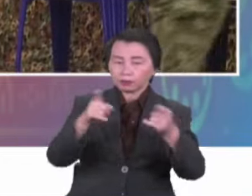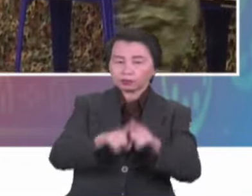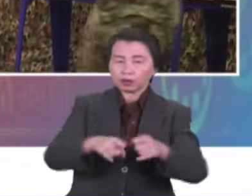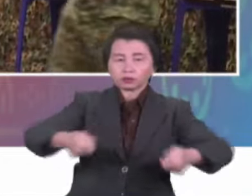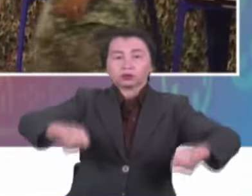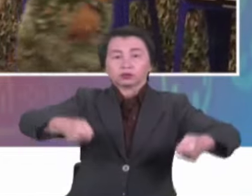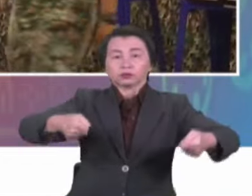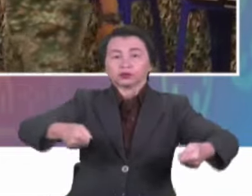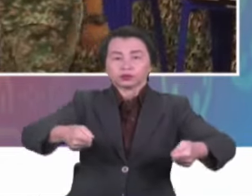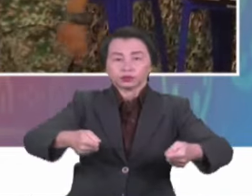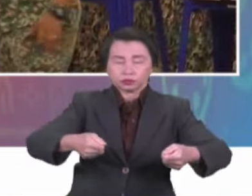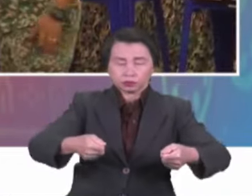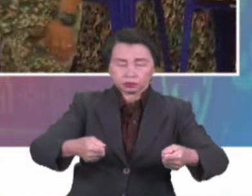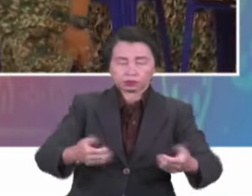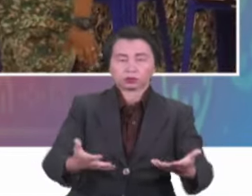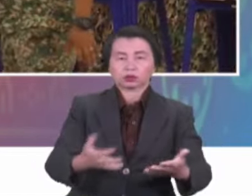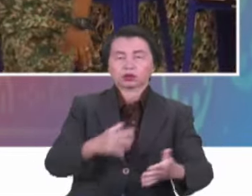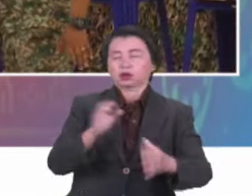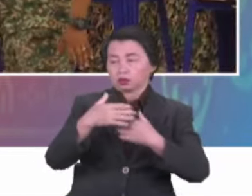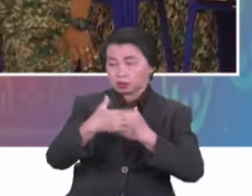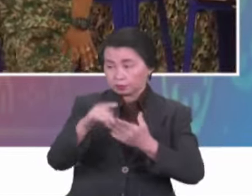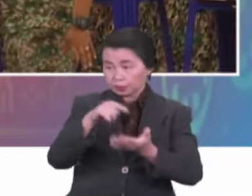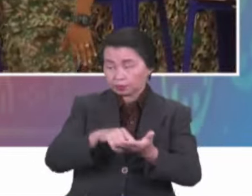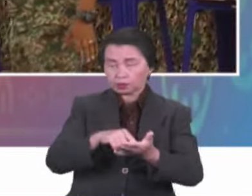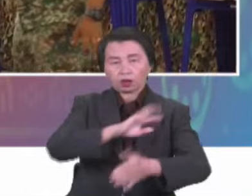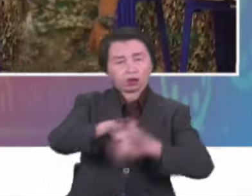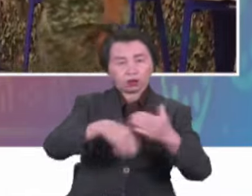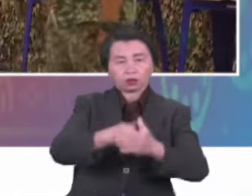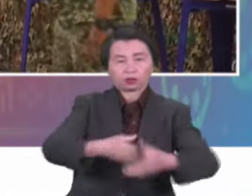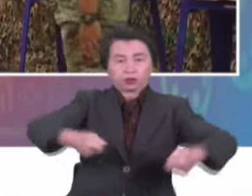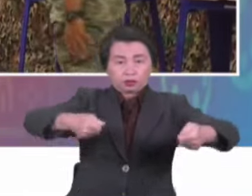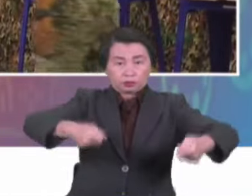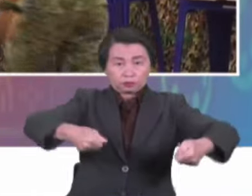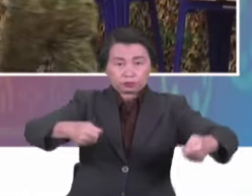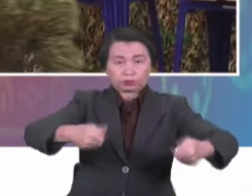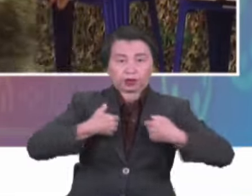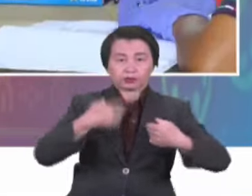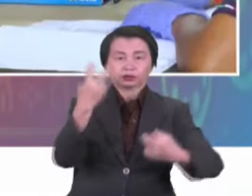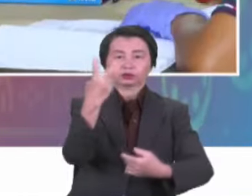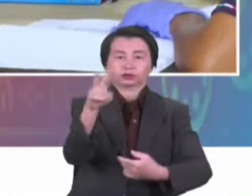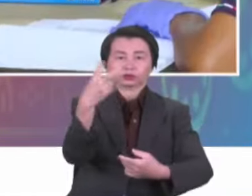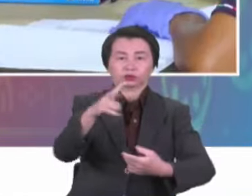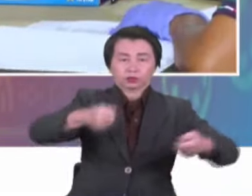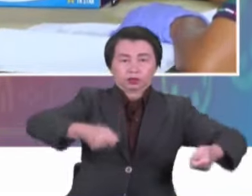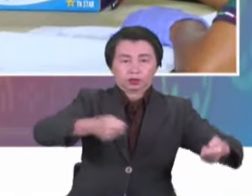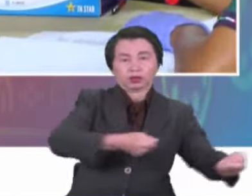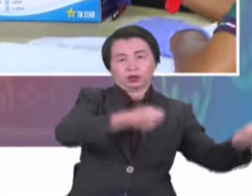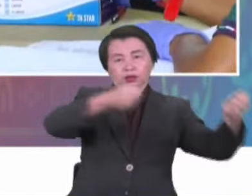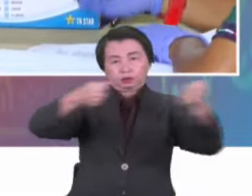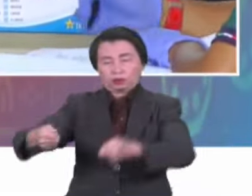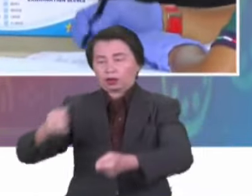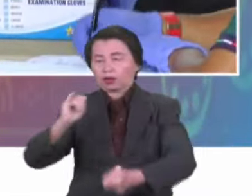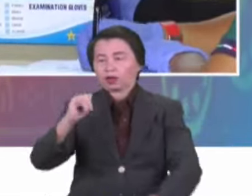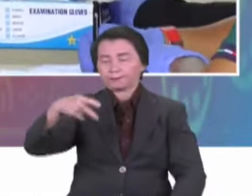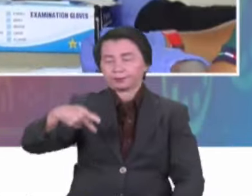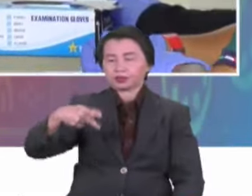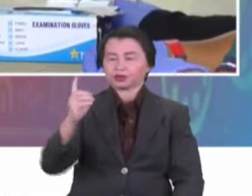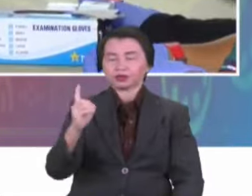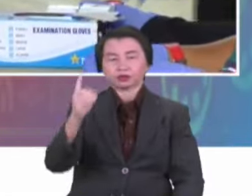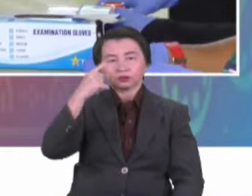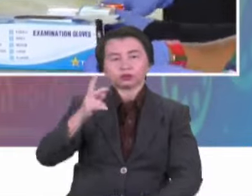Okey, selepas ini semua peti-peti undi yang ada pada hari ini ada sebanyak 12, kita akan bawa ke IPD Keluang